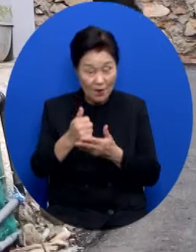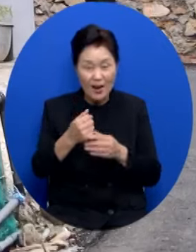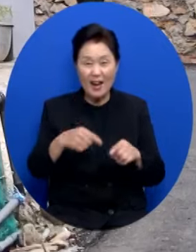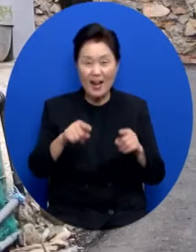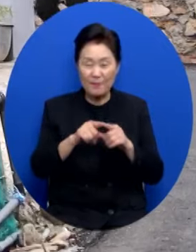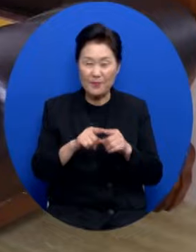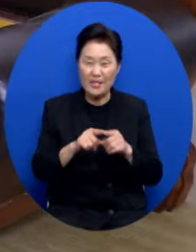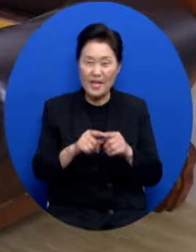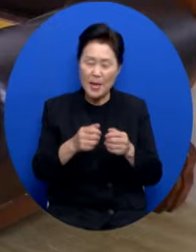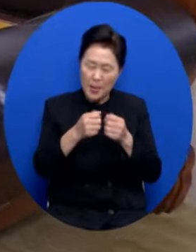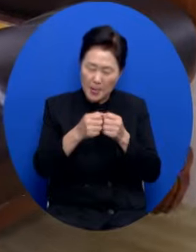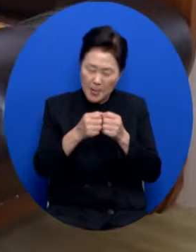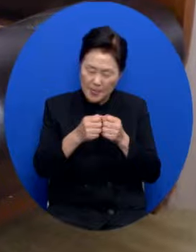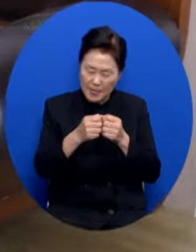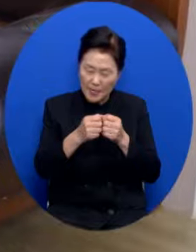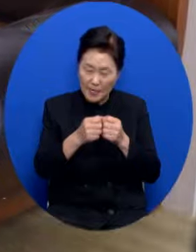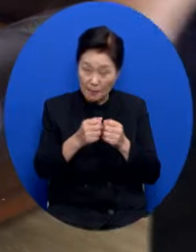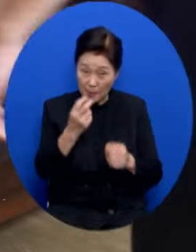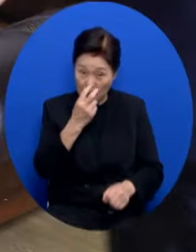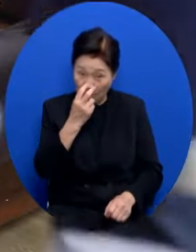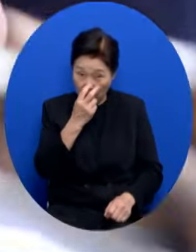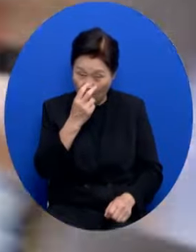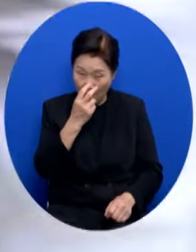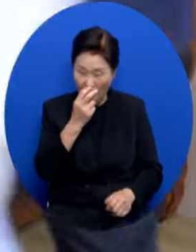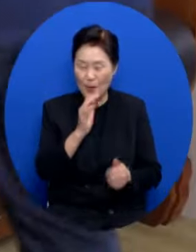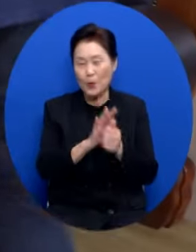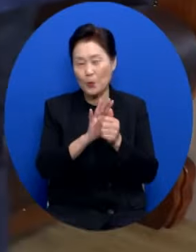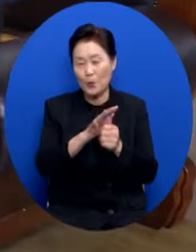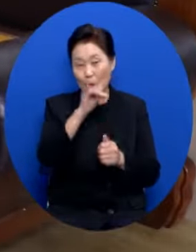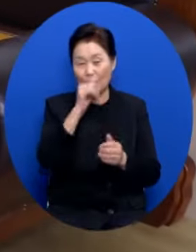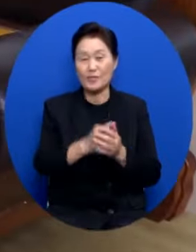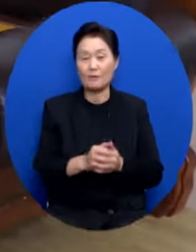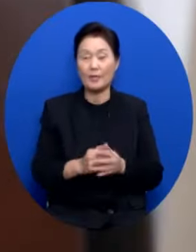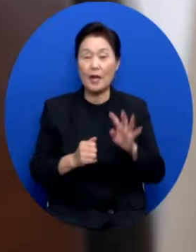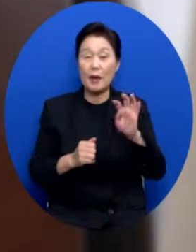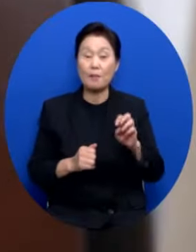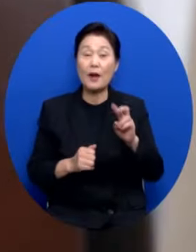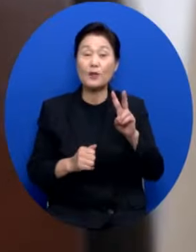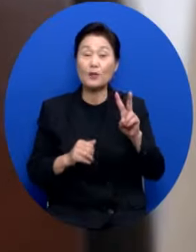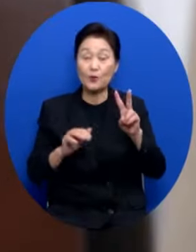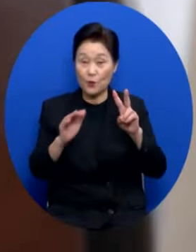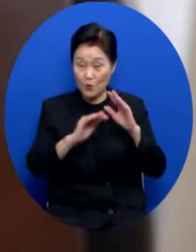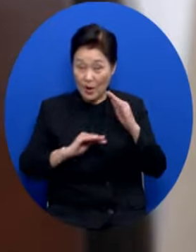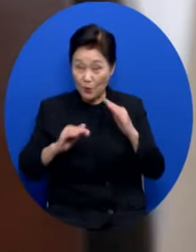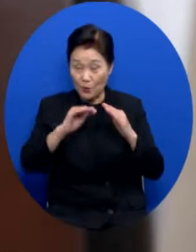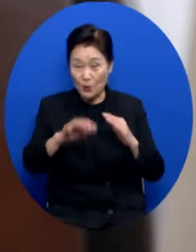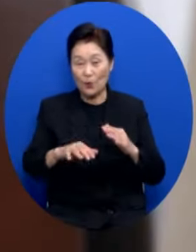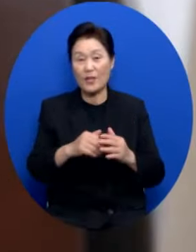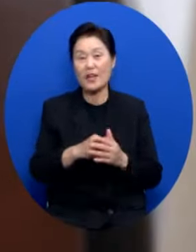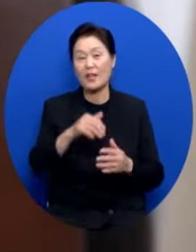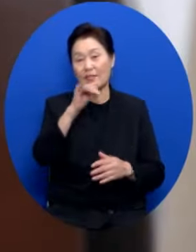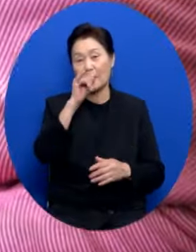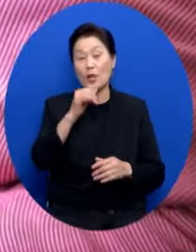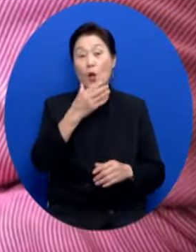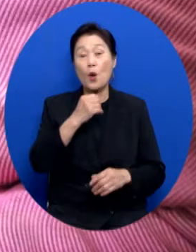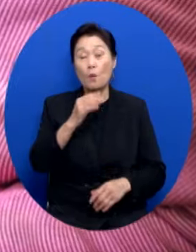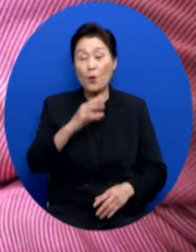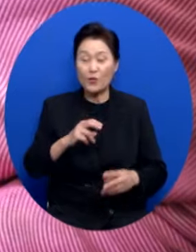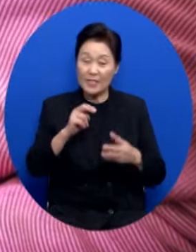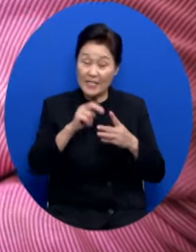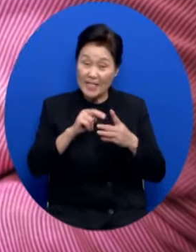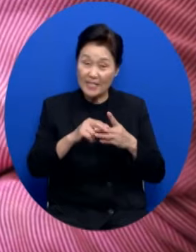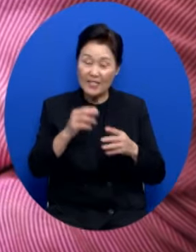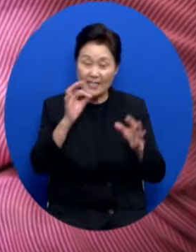치료를 이어갑니다. 전체 42가구, 홀로 지내시는 어르신들이 많은 더구도. 복지센터로